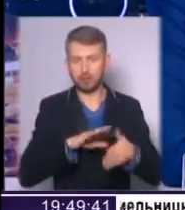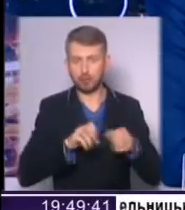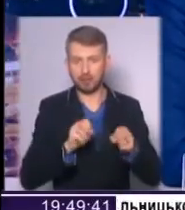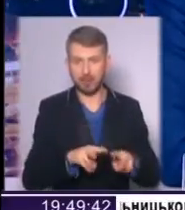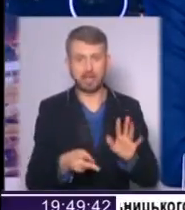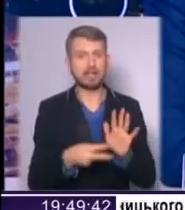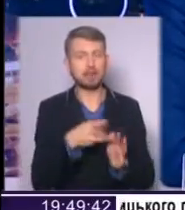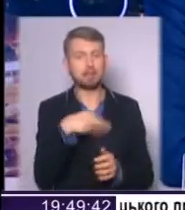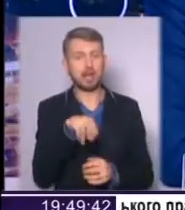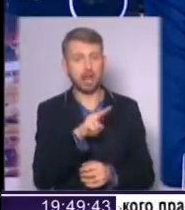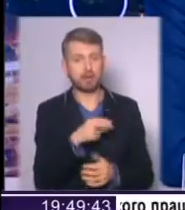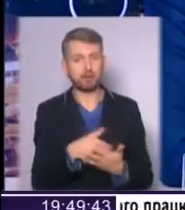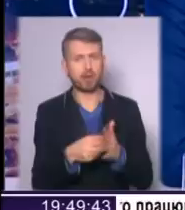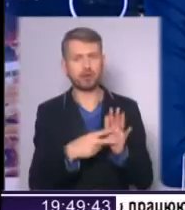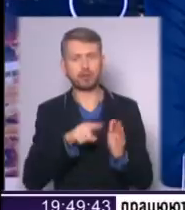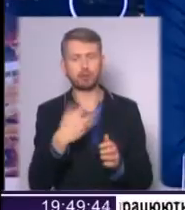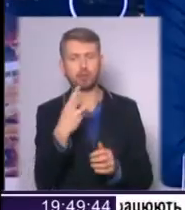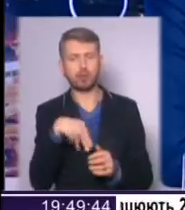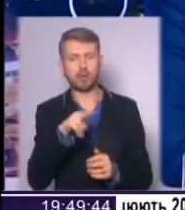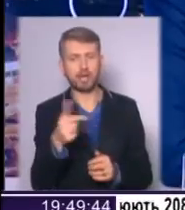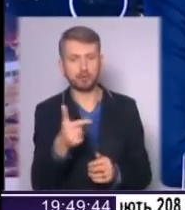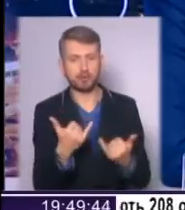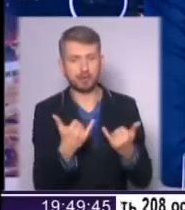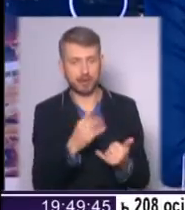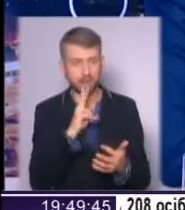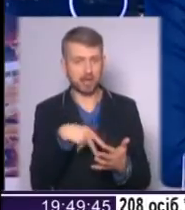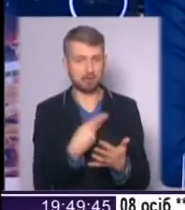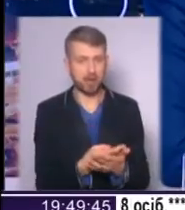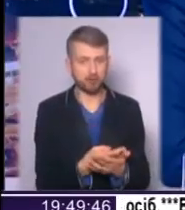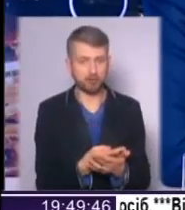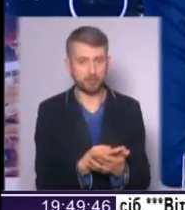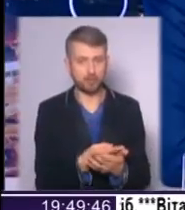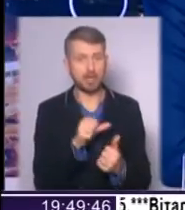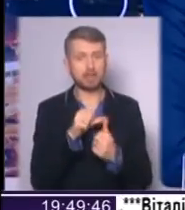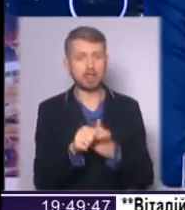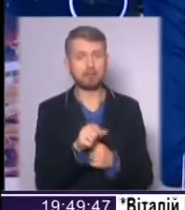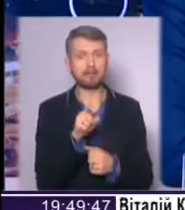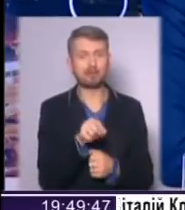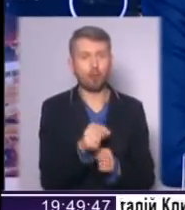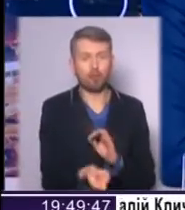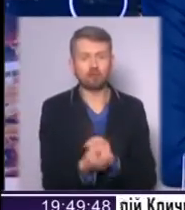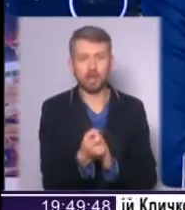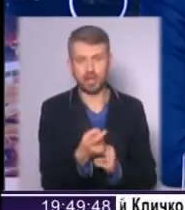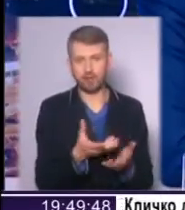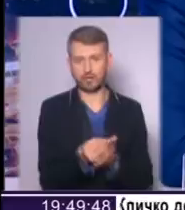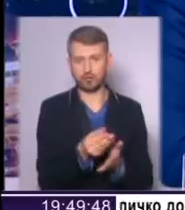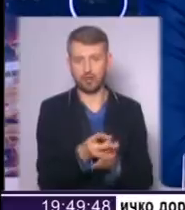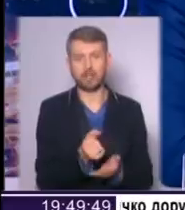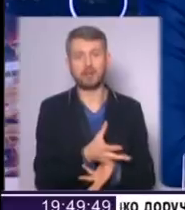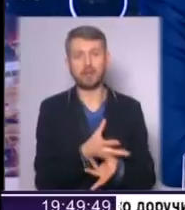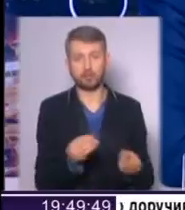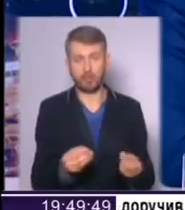7 мільярдів, майже 7,5 мільярдів гривень зараз передбачено саме з цього джерела фінансування на фінансування